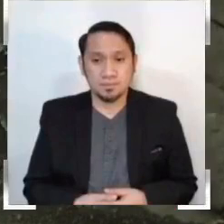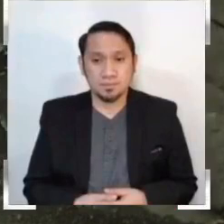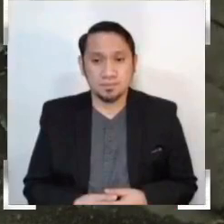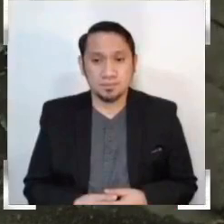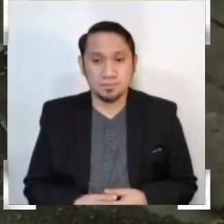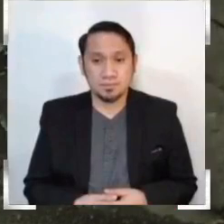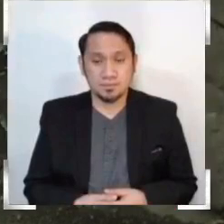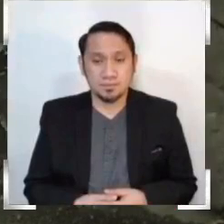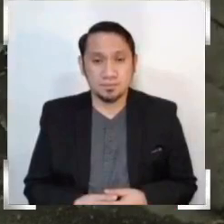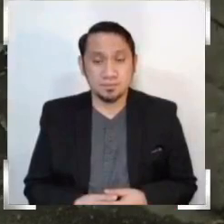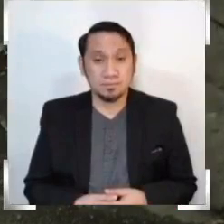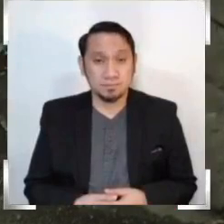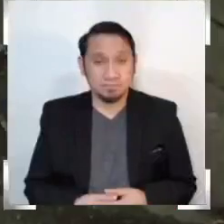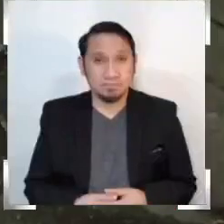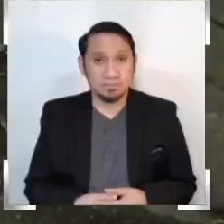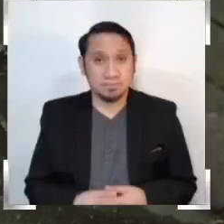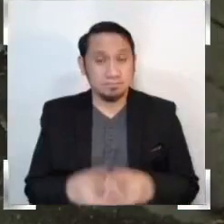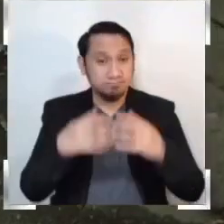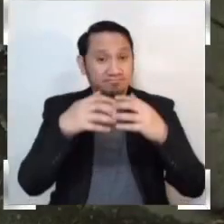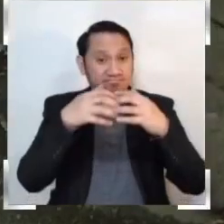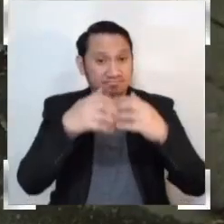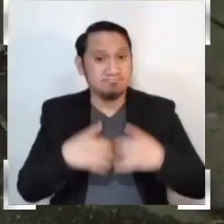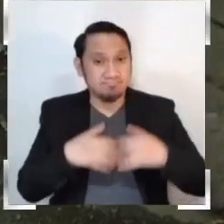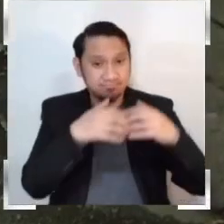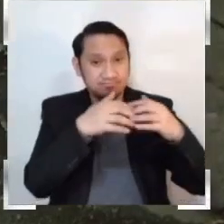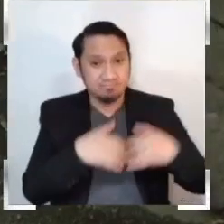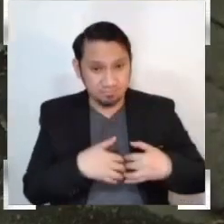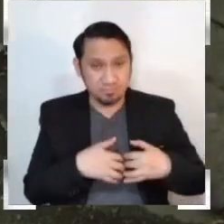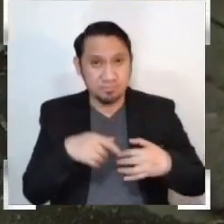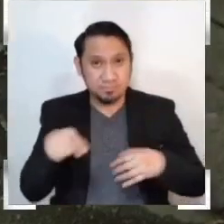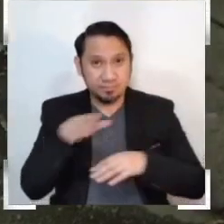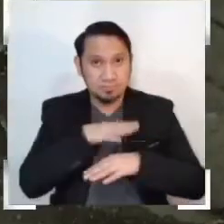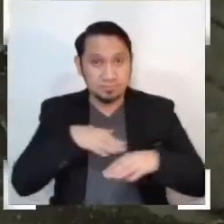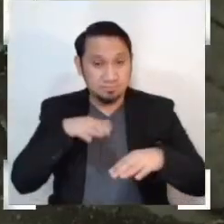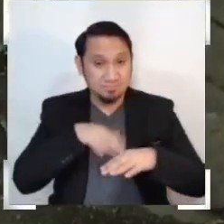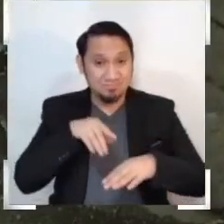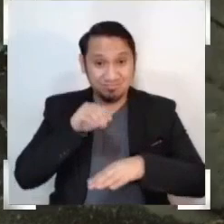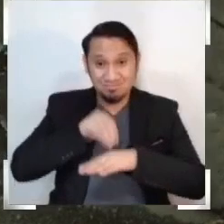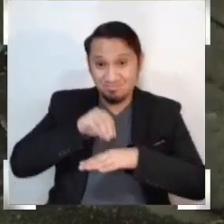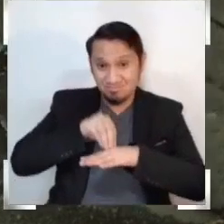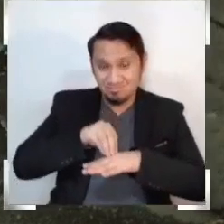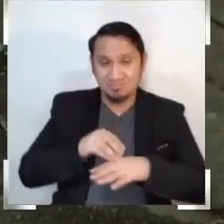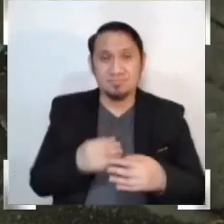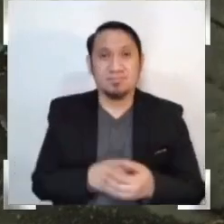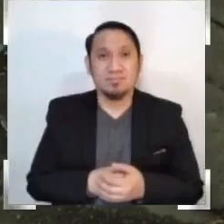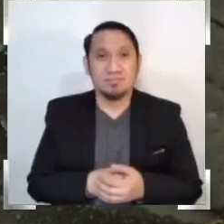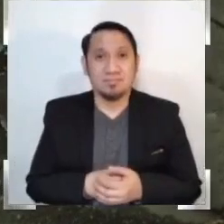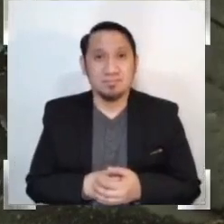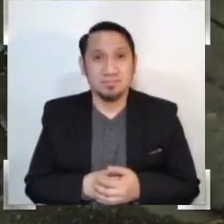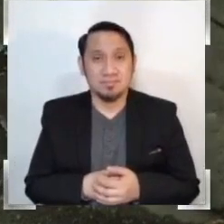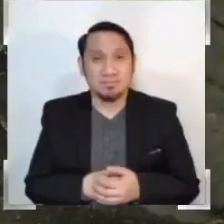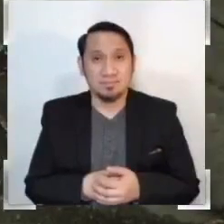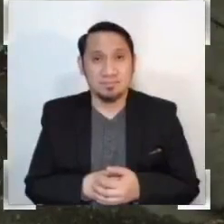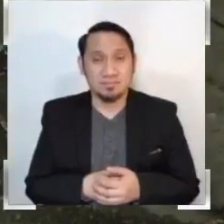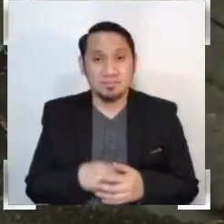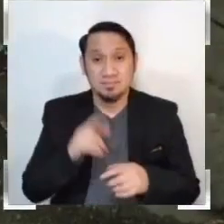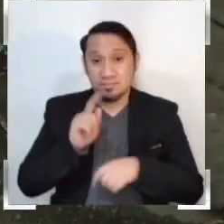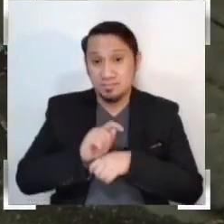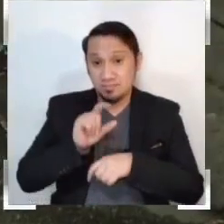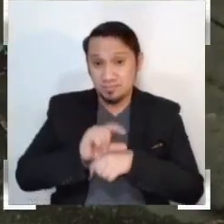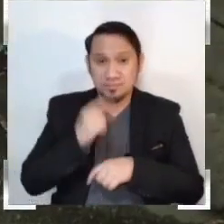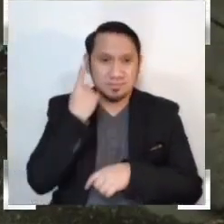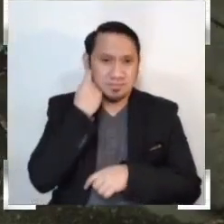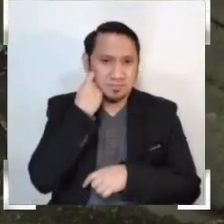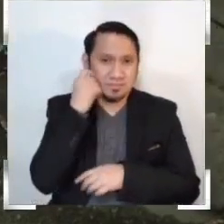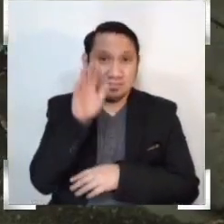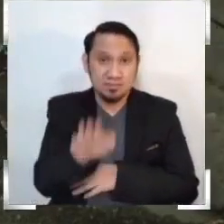Pia, nabagsakan ng adobe at mga tipak ng lupa ang isang tindahan sa Damayan area sa Barangay Central Signal Taguig kaninang hapon.